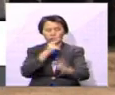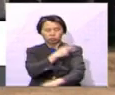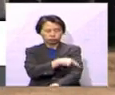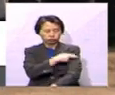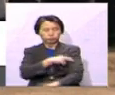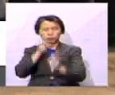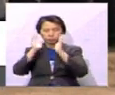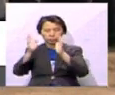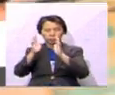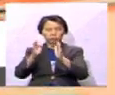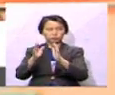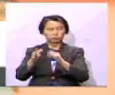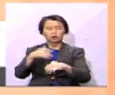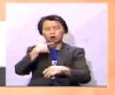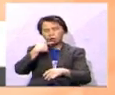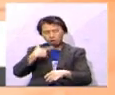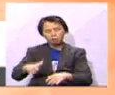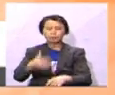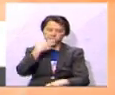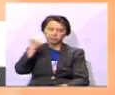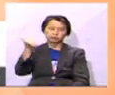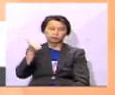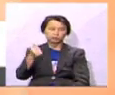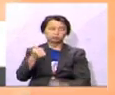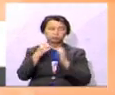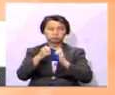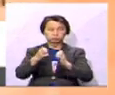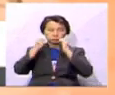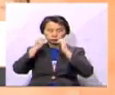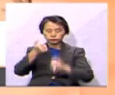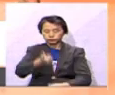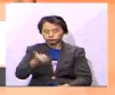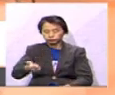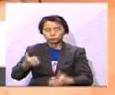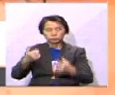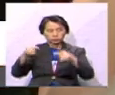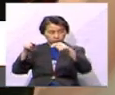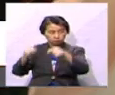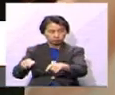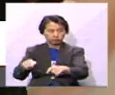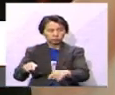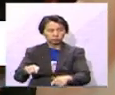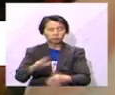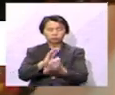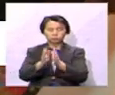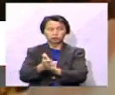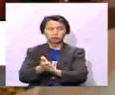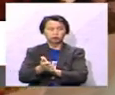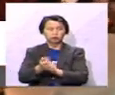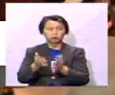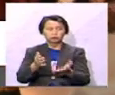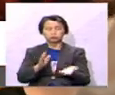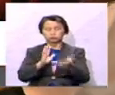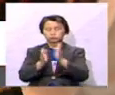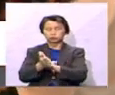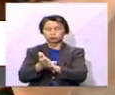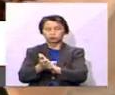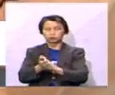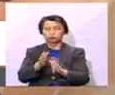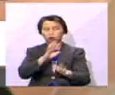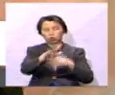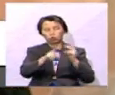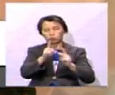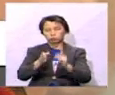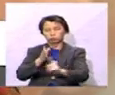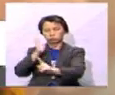di sini dengan lebih lama lah sebenarnya. Sesuai dengan kecanggihan peralatan yang terdapat di sini, tidak hairanlah ia diangkat sebagai referral hospital